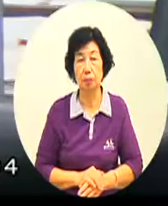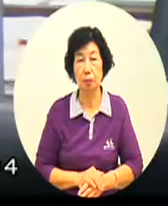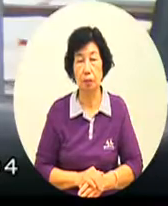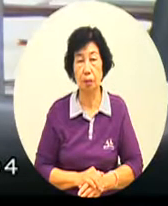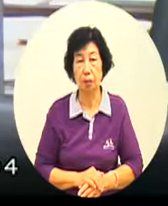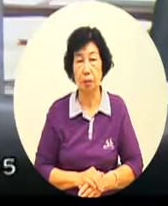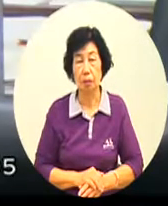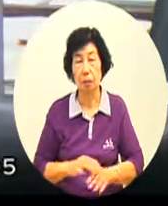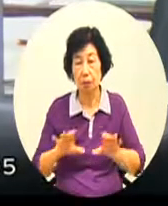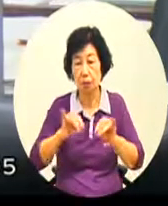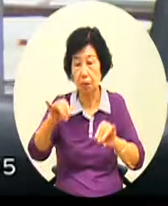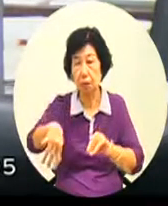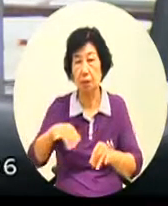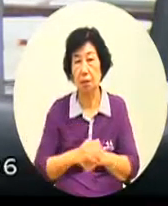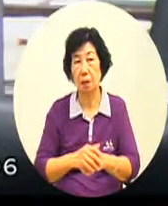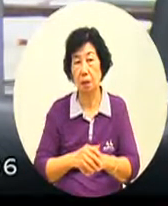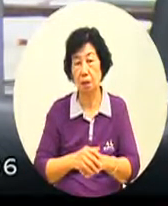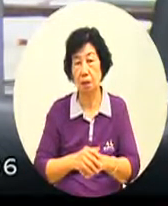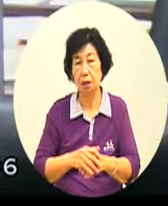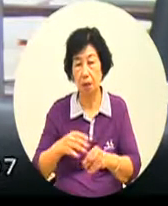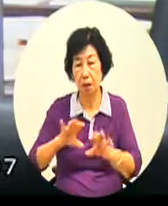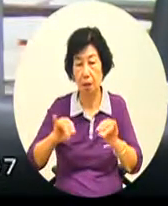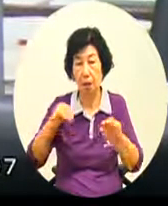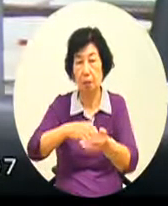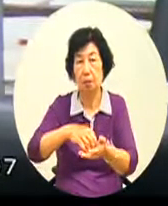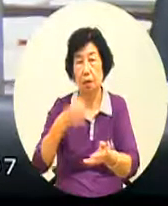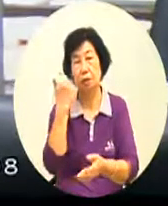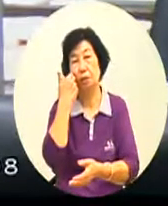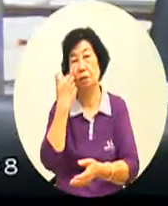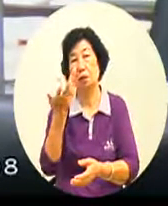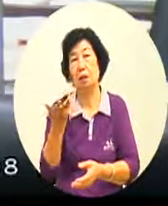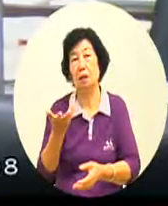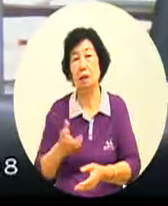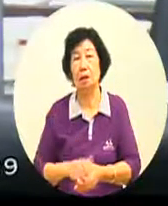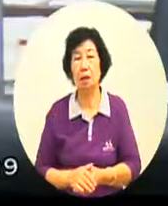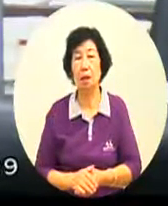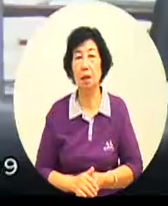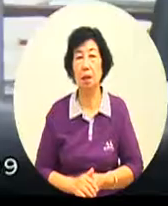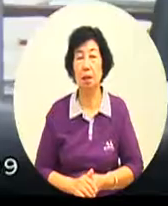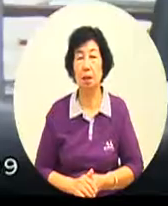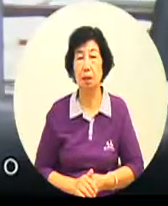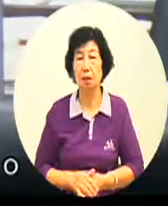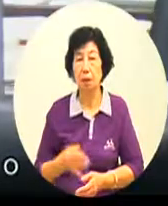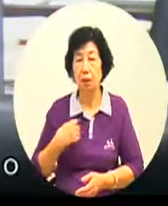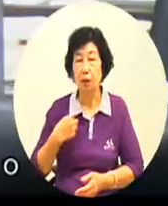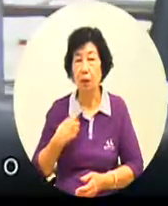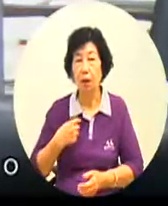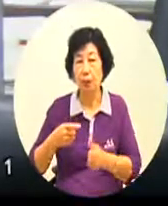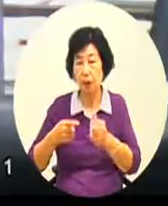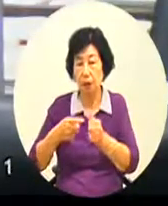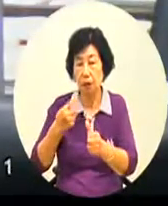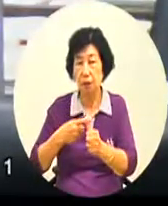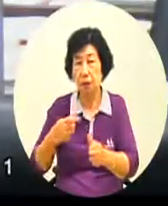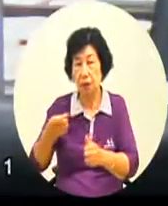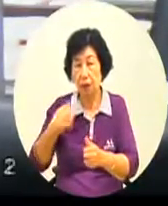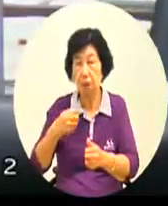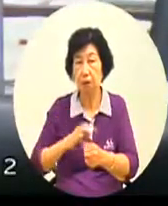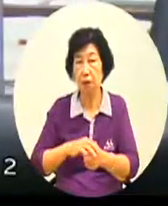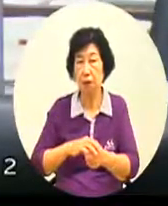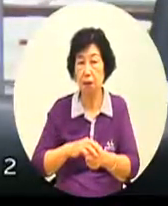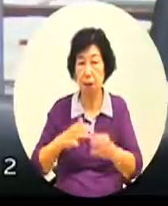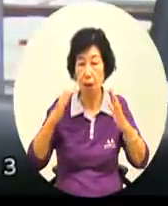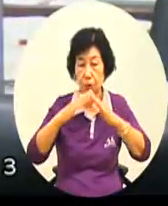地方，那到底谁拥有土地的正义？谁应该拥有那个土地？我先来的呢，我先来的家，你还没做多几个卫星，